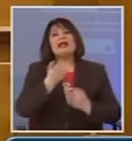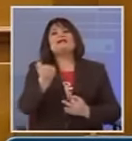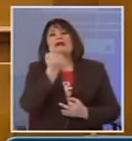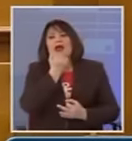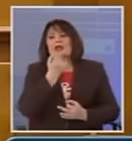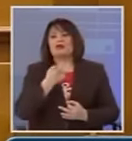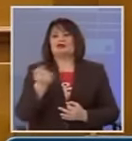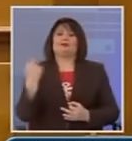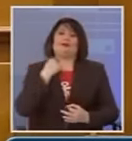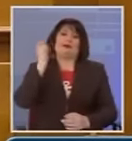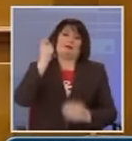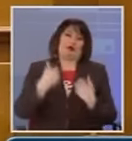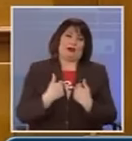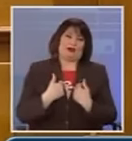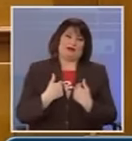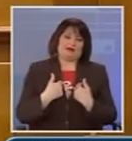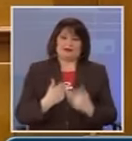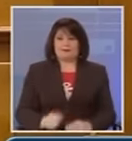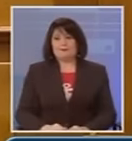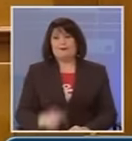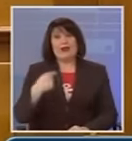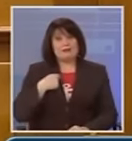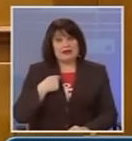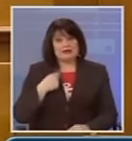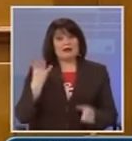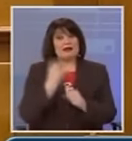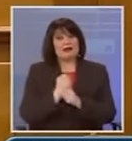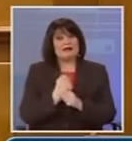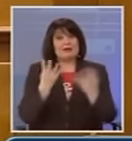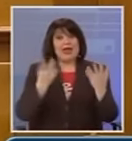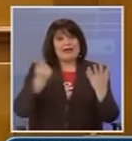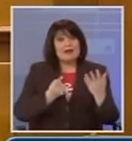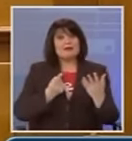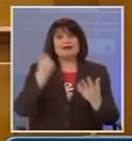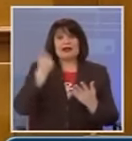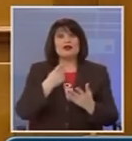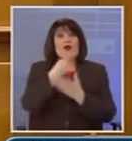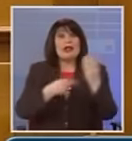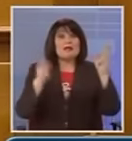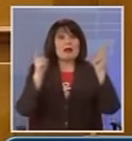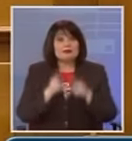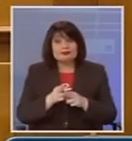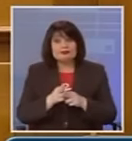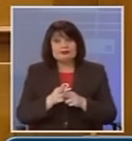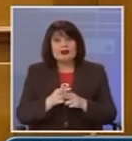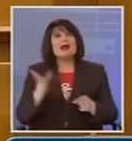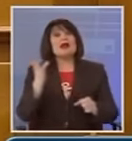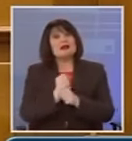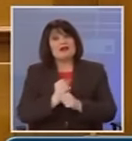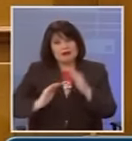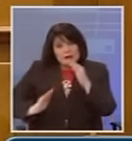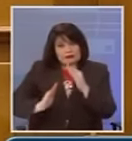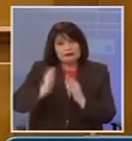μας. Το ότι εξαλείψαμε 9,5% έλλειμμα και βγάλαμε τη χώρα σε